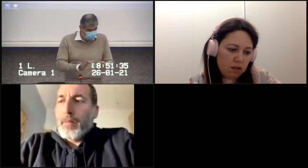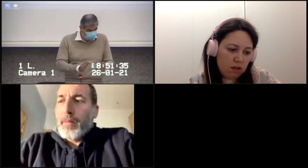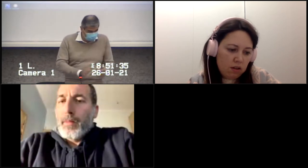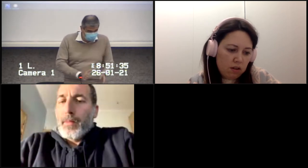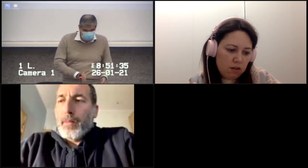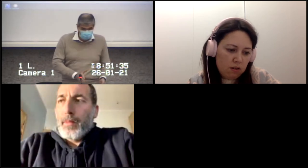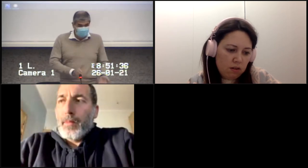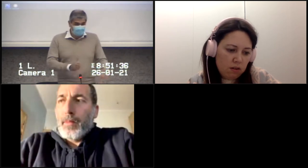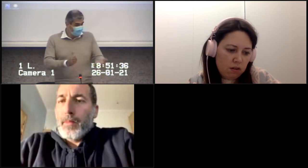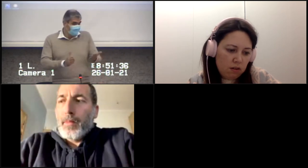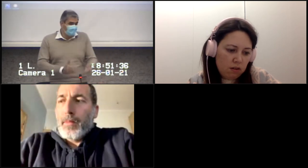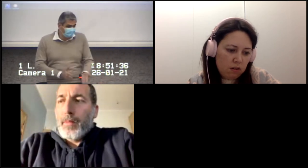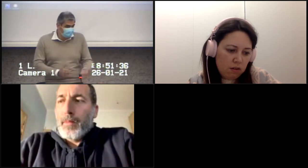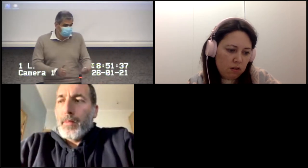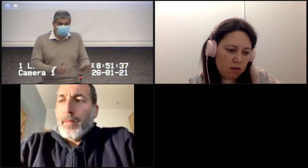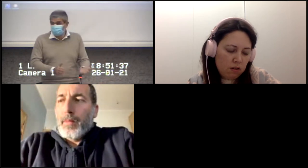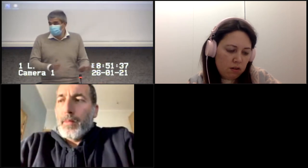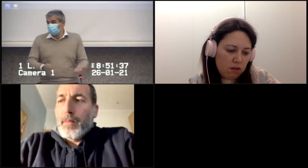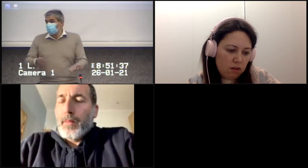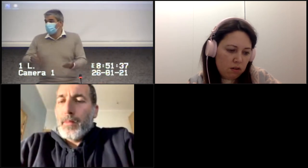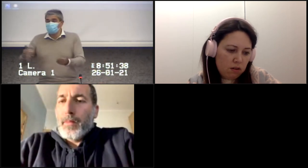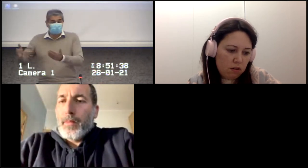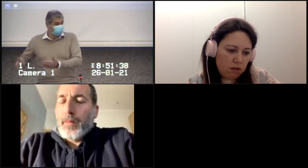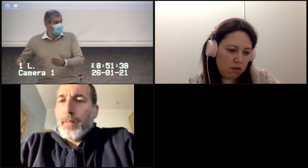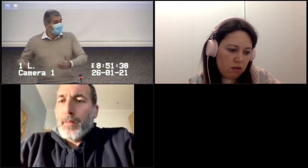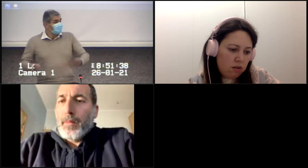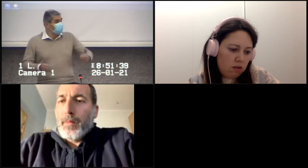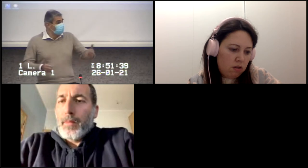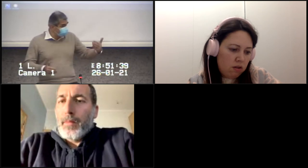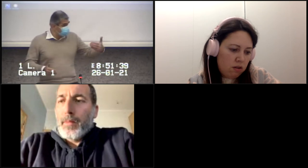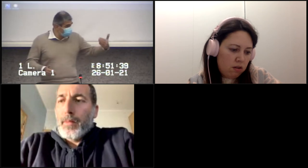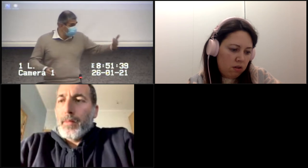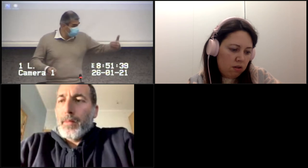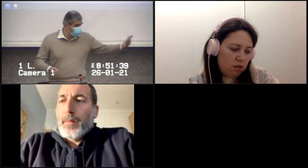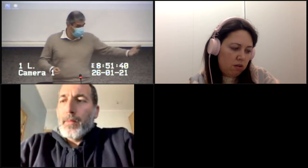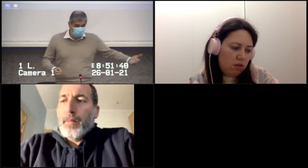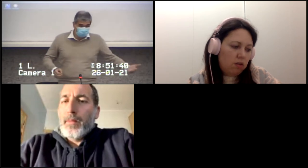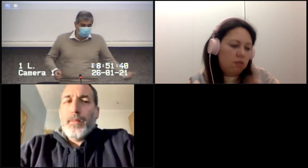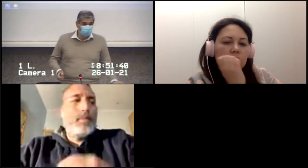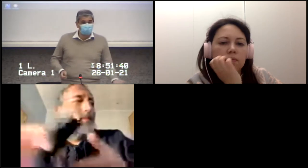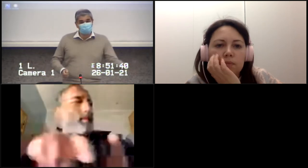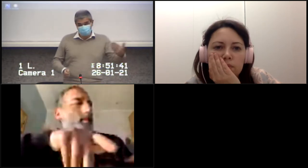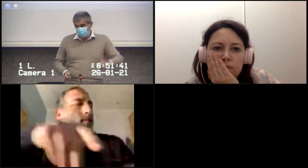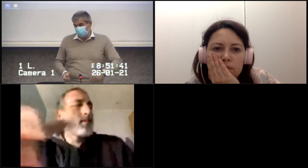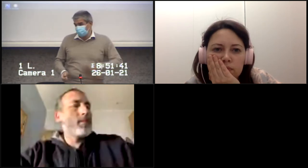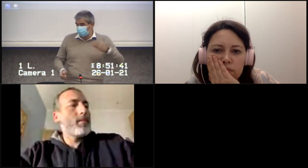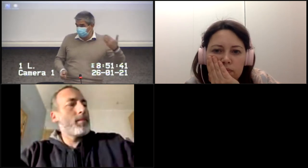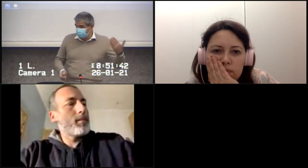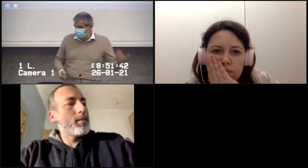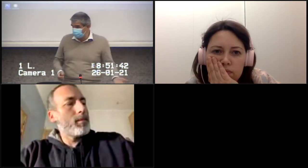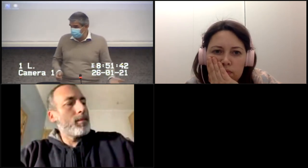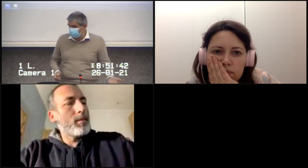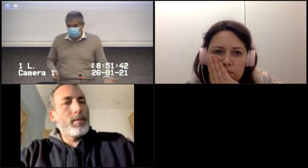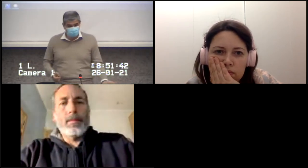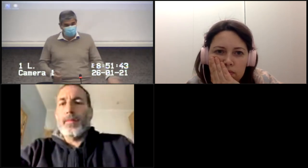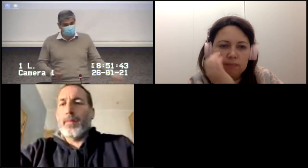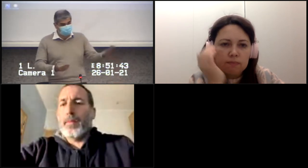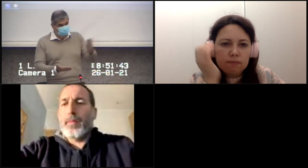questa specifica voce. E che questa voce si può accumulare con altri tipi di voci che abbiamo previsto, quale un'implementazione